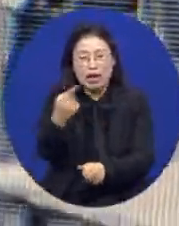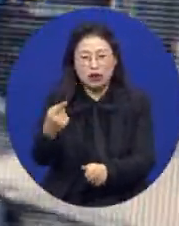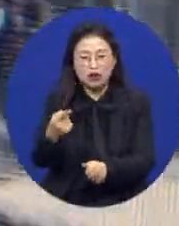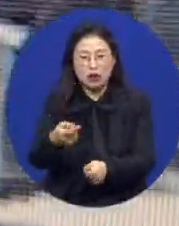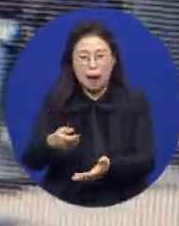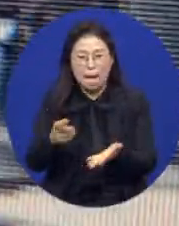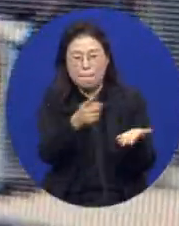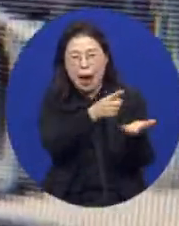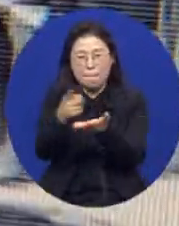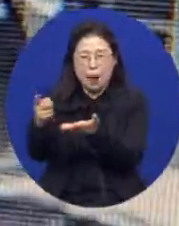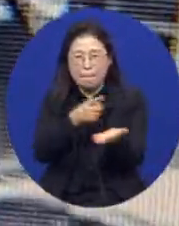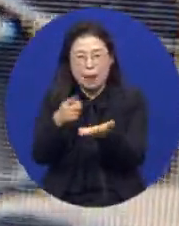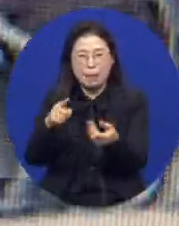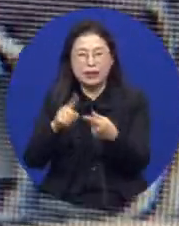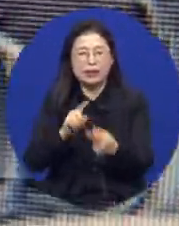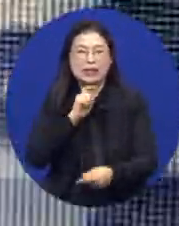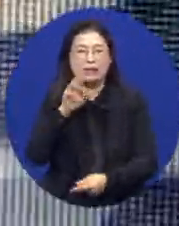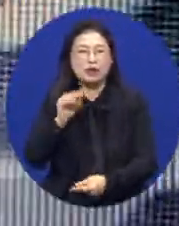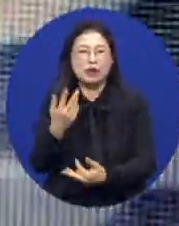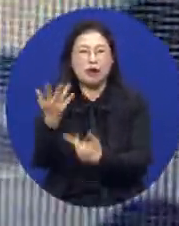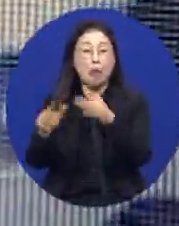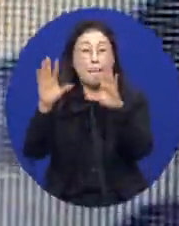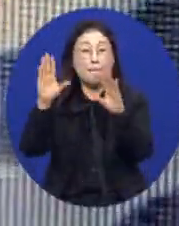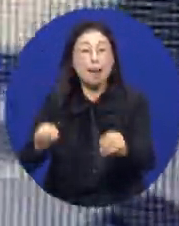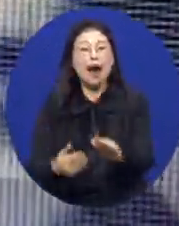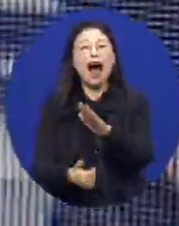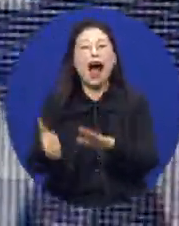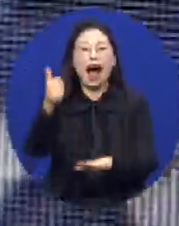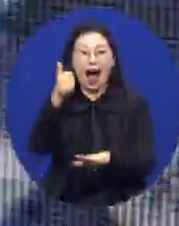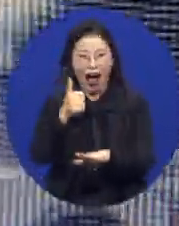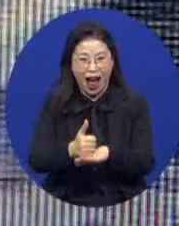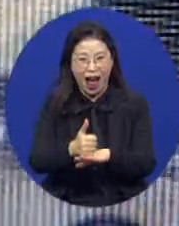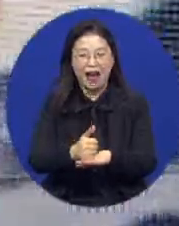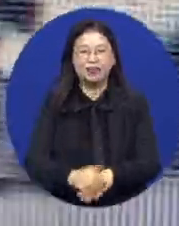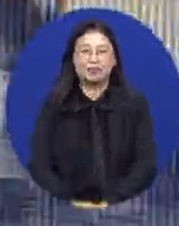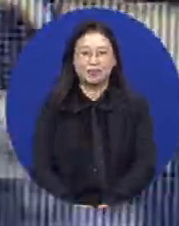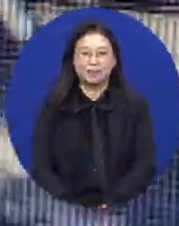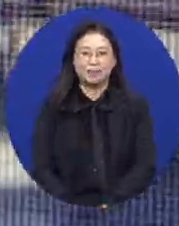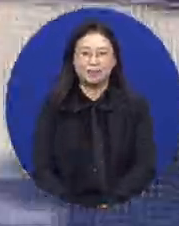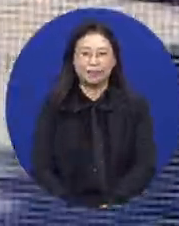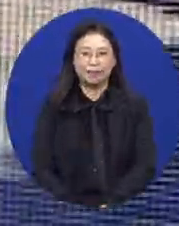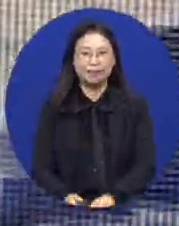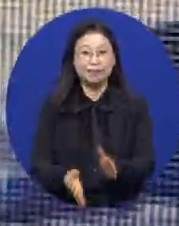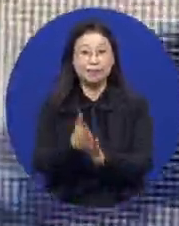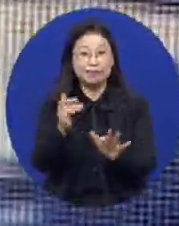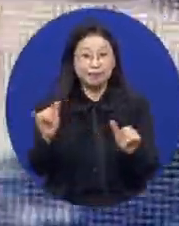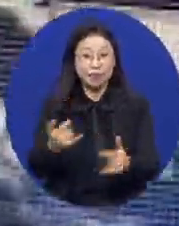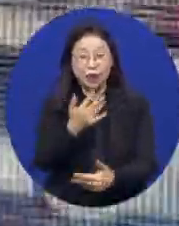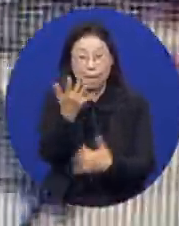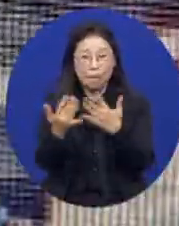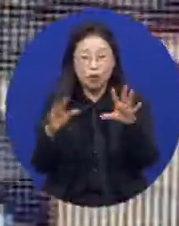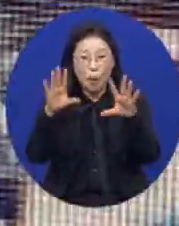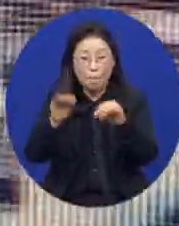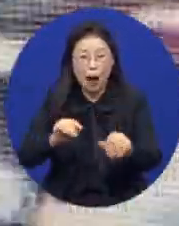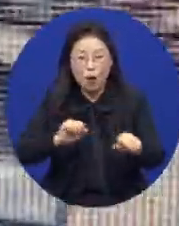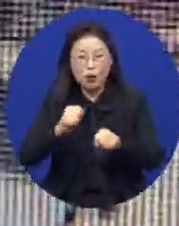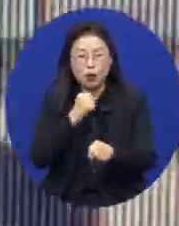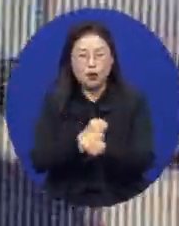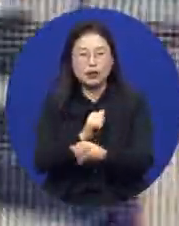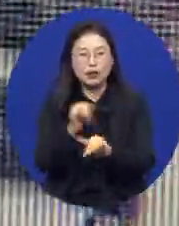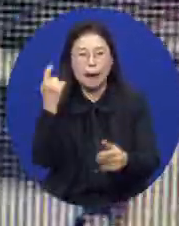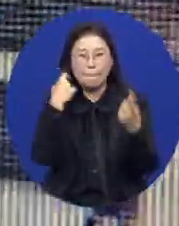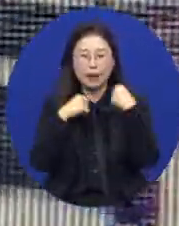10여대를 들고 나와 10여분 만에 진화에 성공했던 것으로 확인됐습니다 시민들이 진화에 나서면서